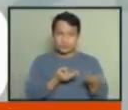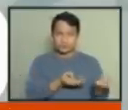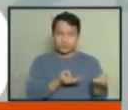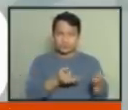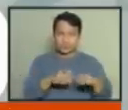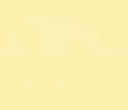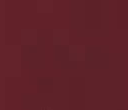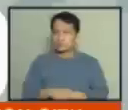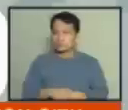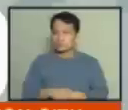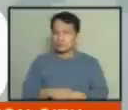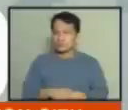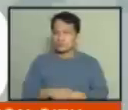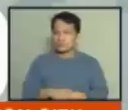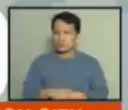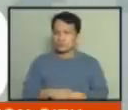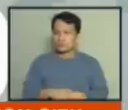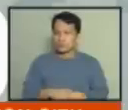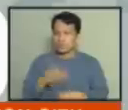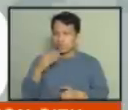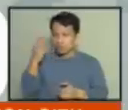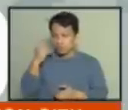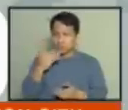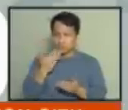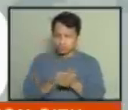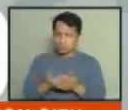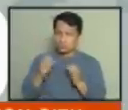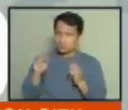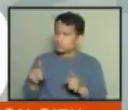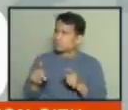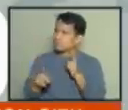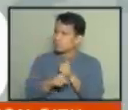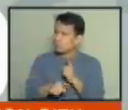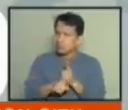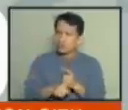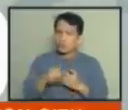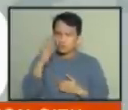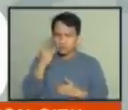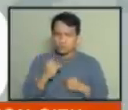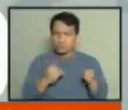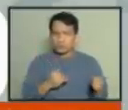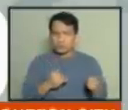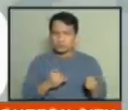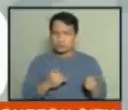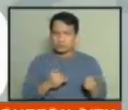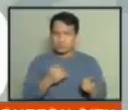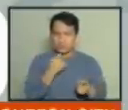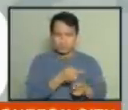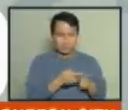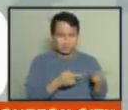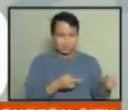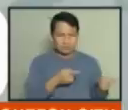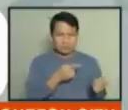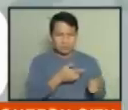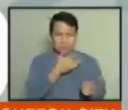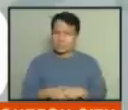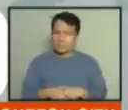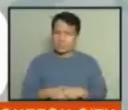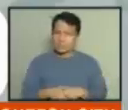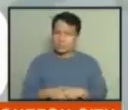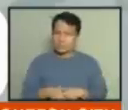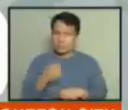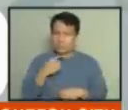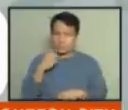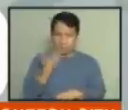for the children. Kung mababait sila, matitino, kung tama yung sinasabi niyo. Eh bakit po sinabi po nitong si mother dito,